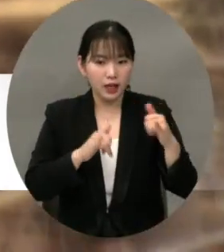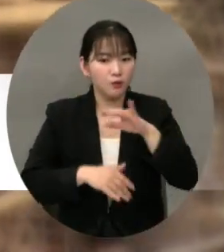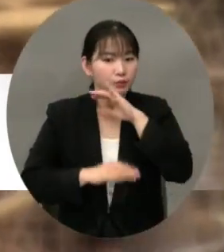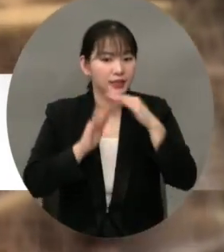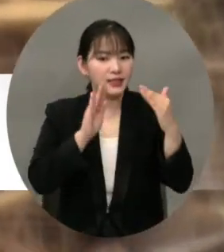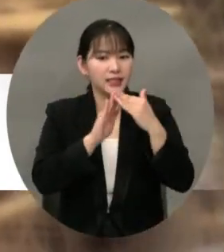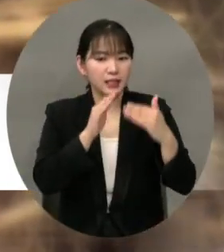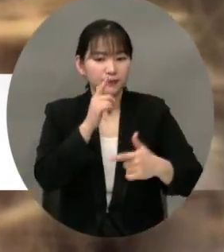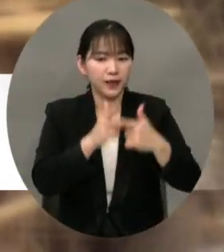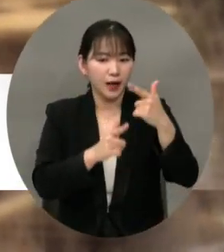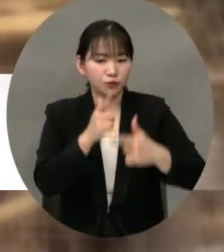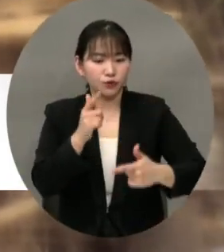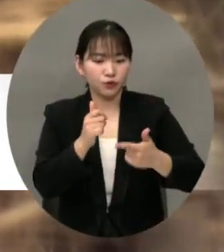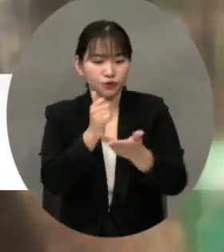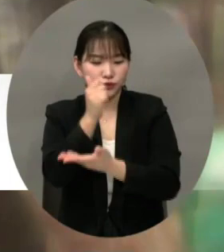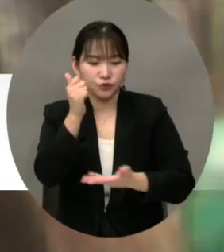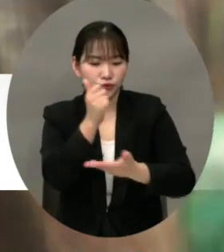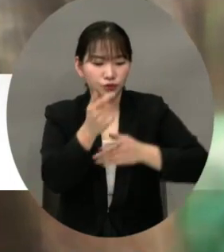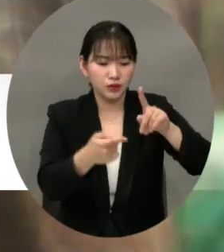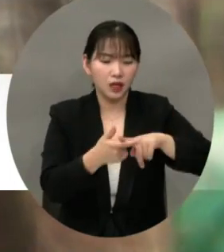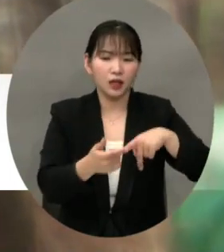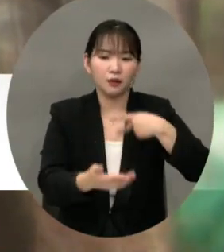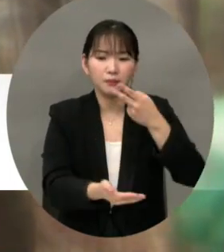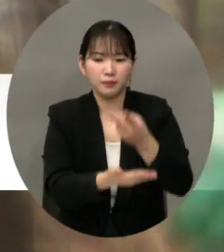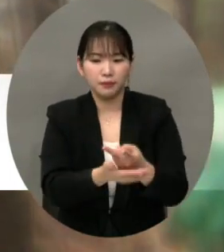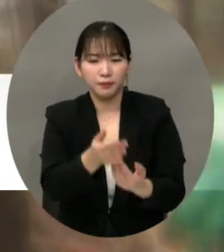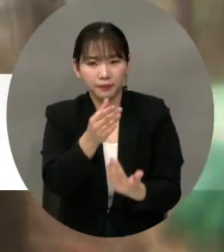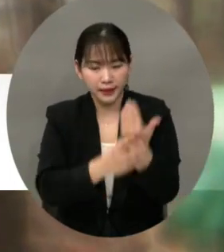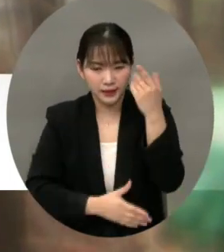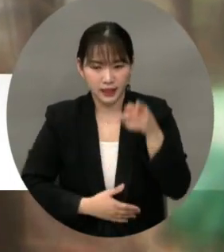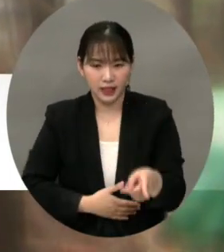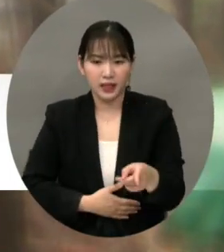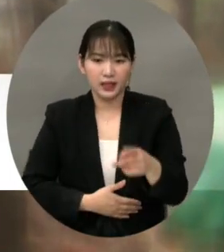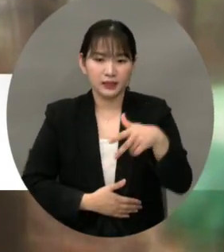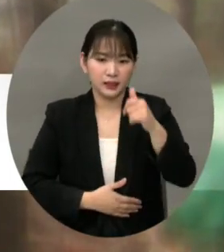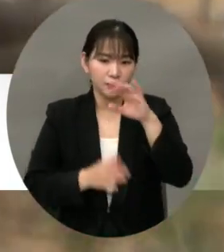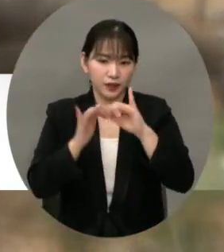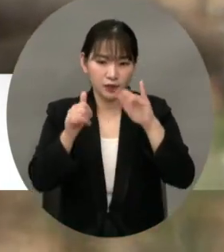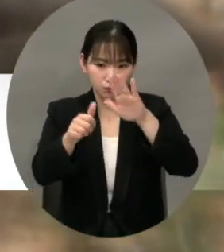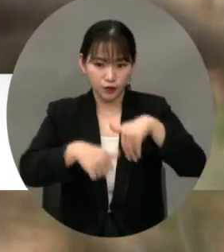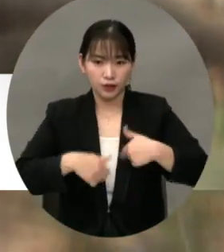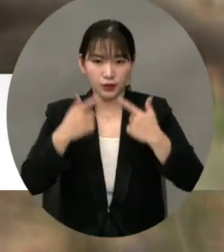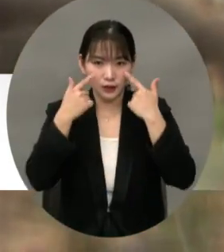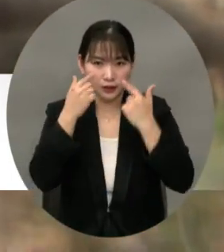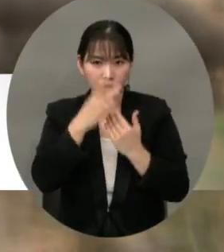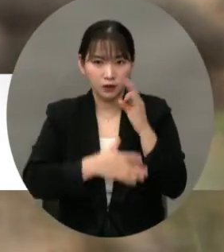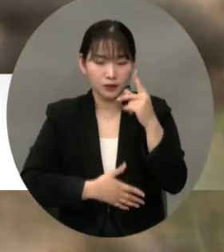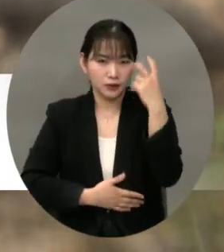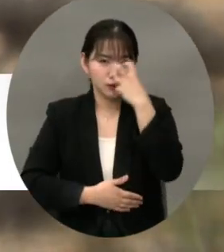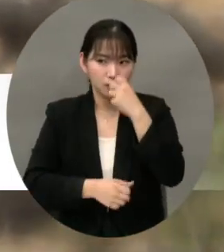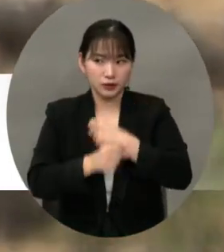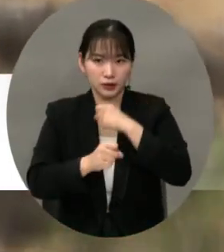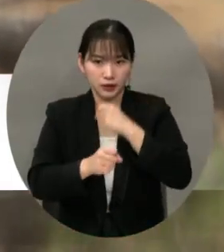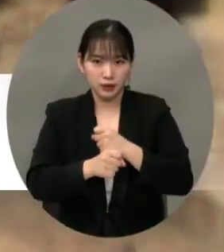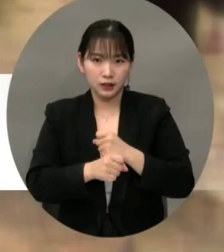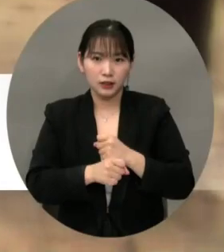수목을 정리하던 중 발생했으며 경찰은 장흥군 관계자들을 상대로 정확한 사고 경위를 조사하는